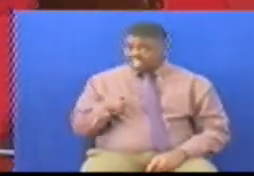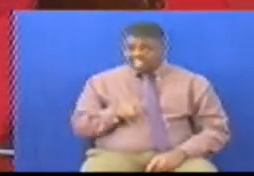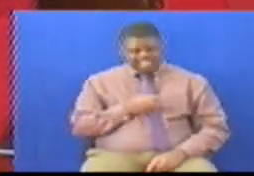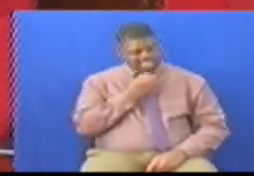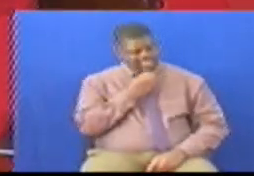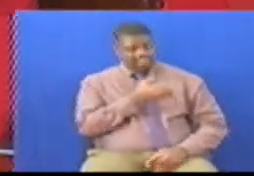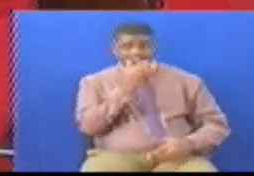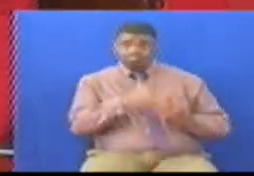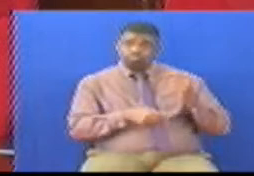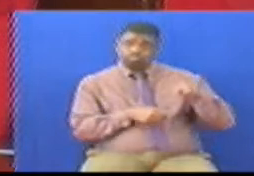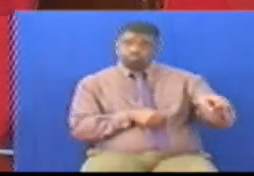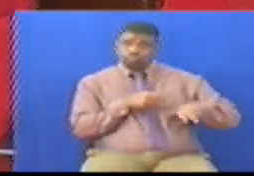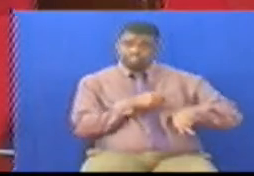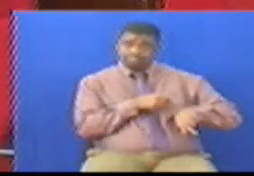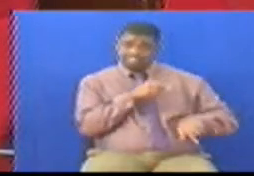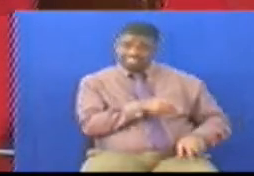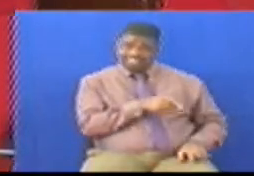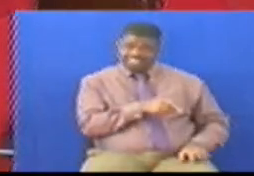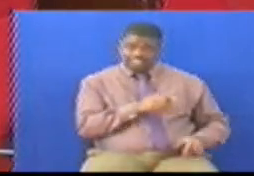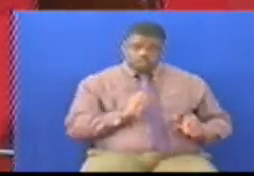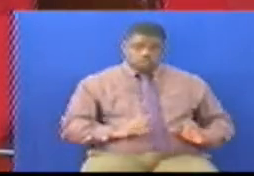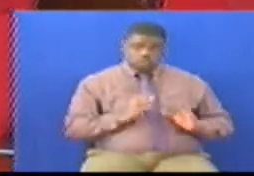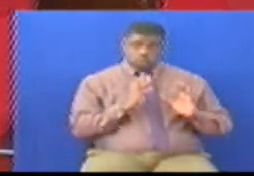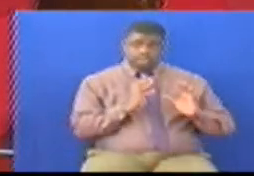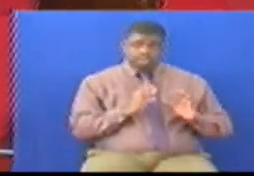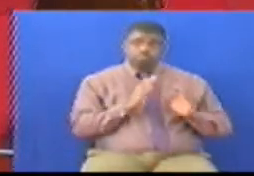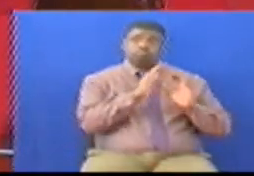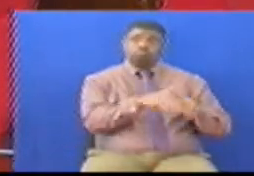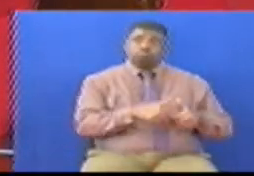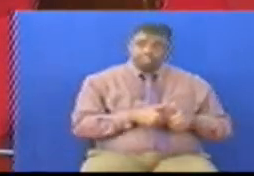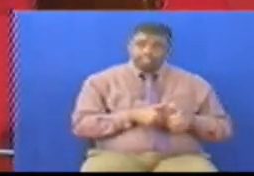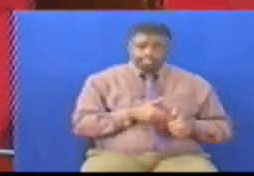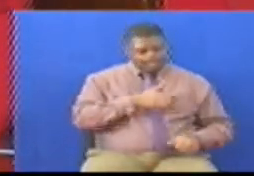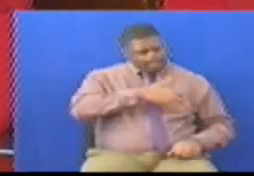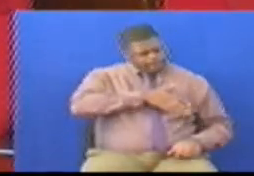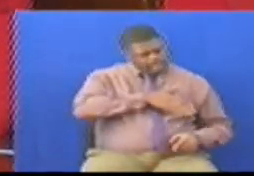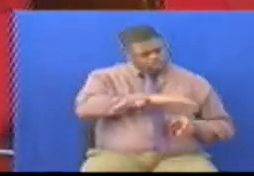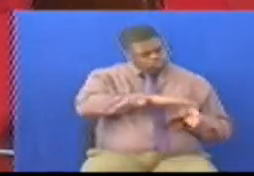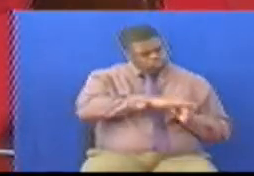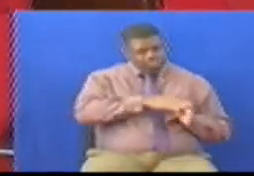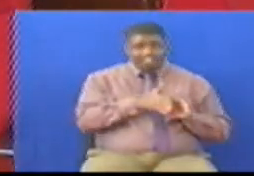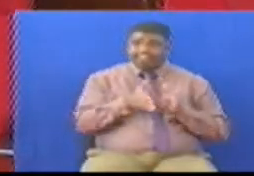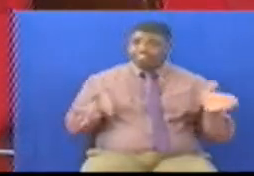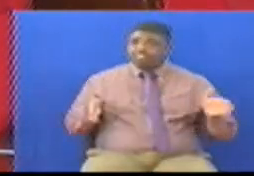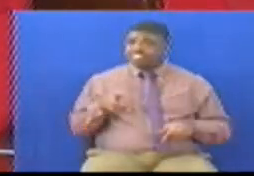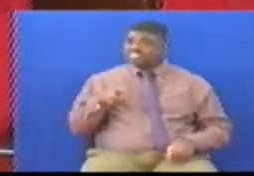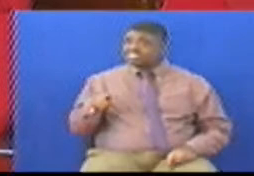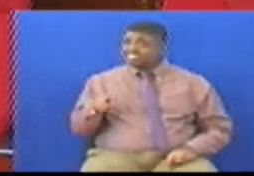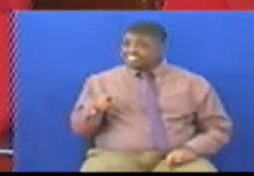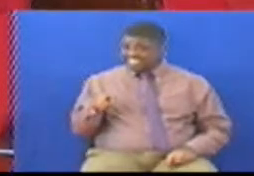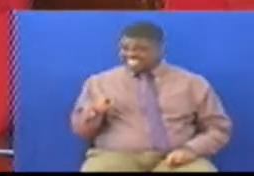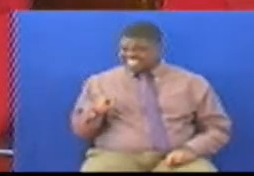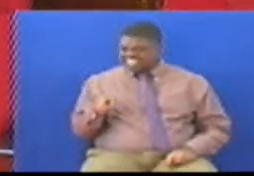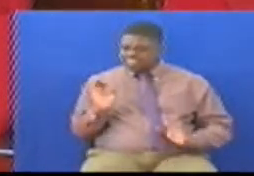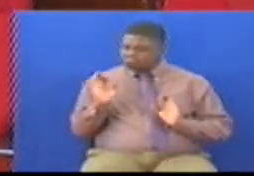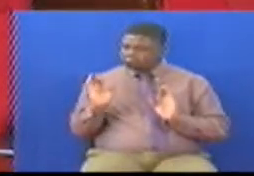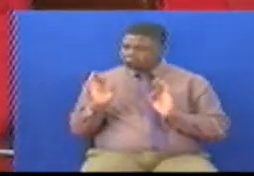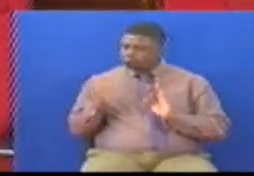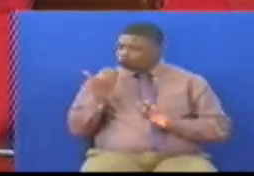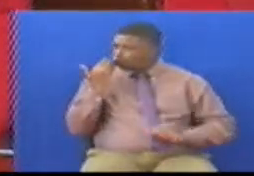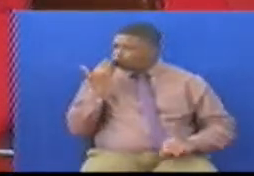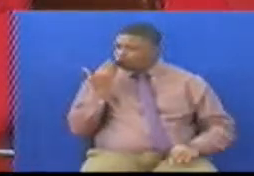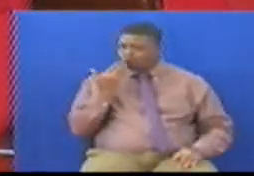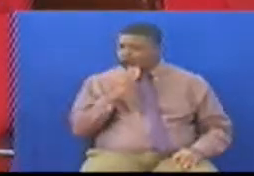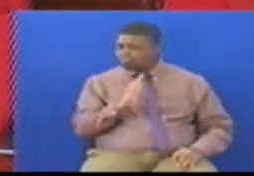kamati ya PSC katika kipindi hiki cha uhai wa bunge la 11. Napenda kutumia fursa hii adimu hadhimu kwa umuhimu wa